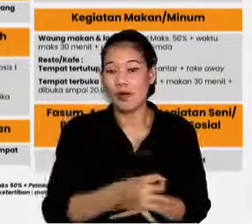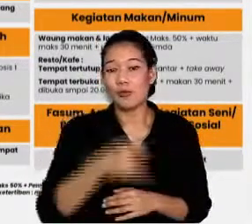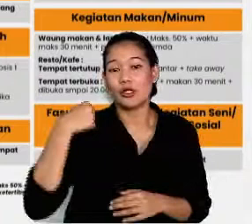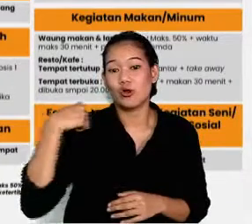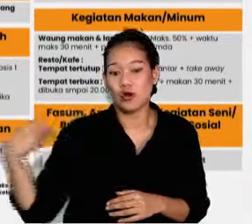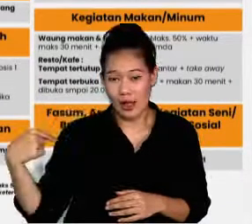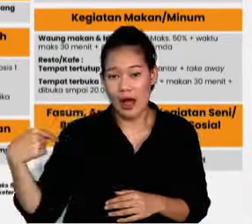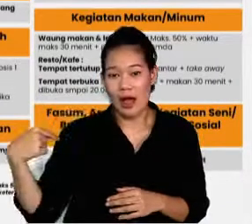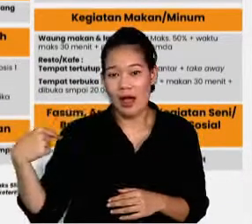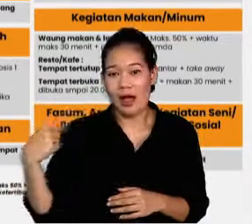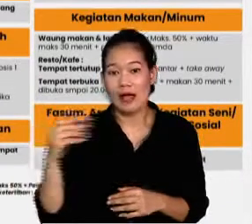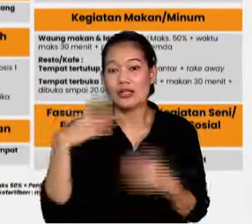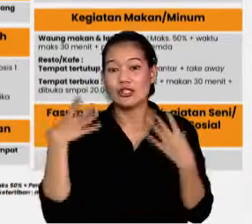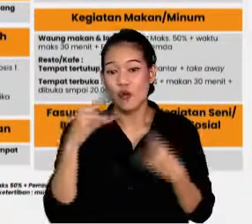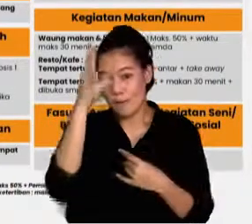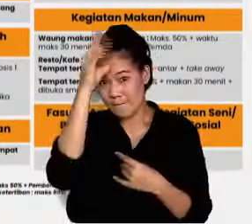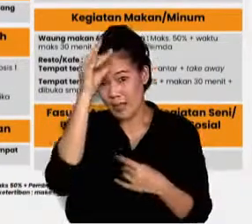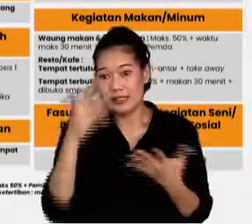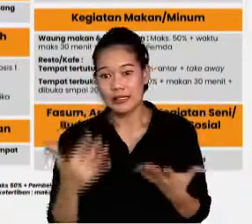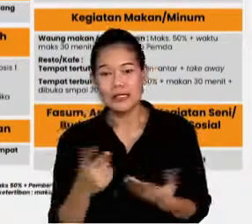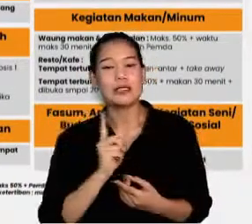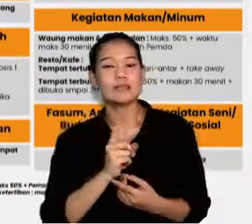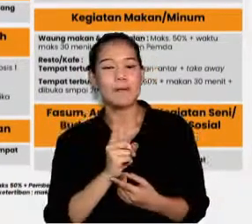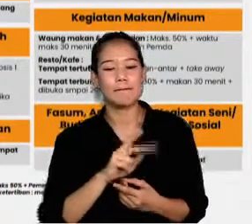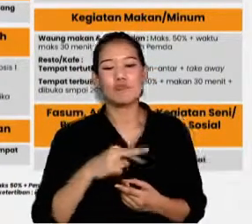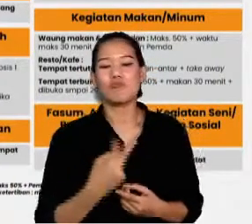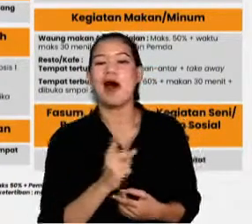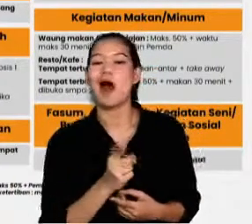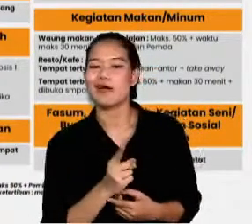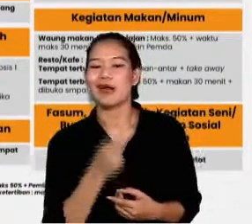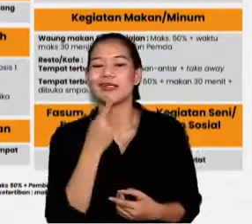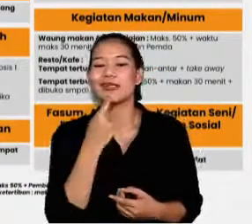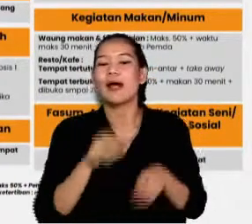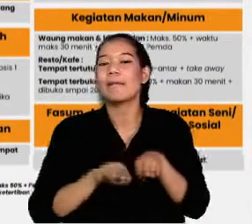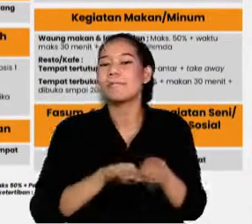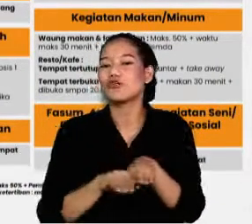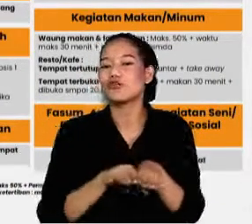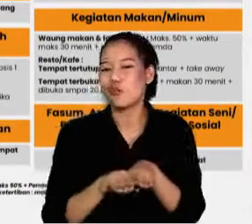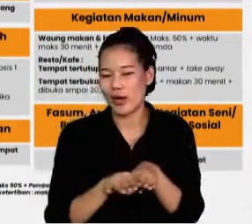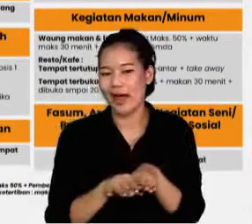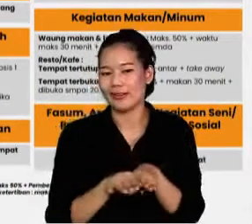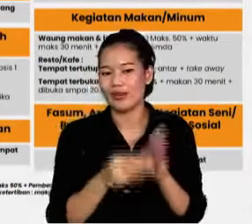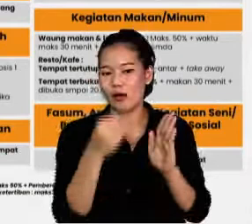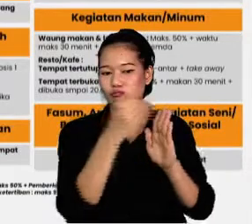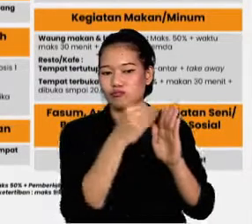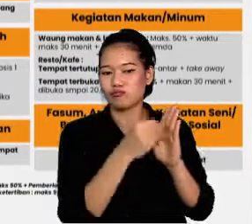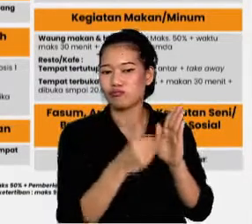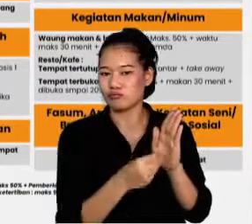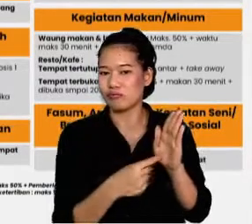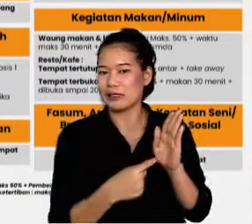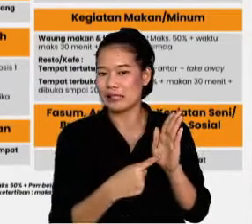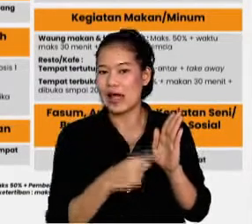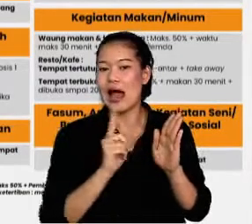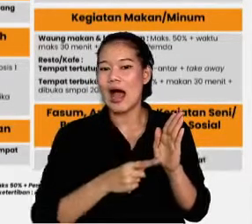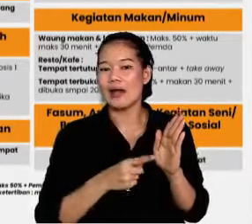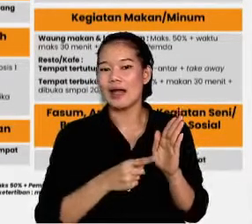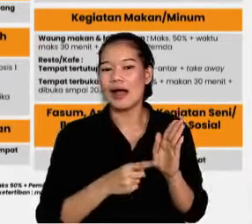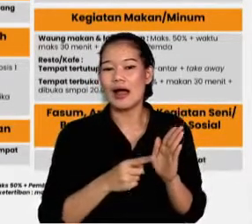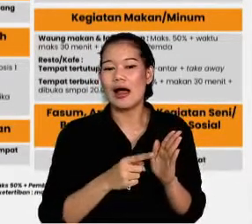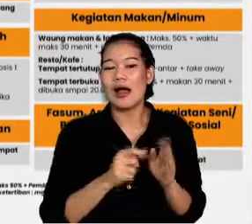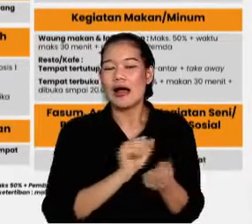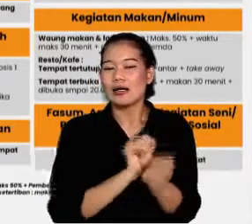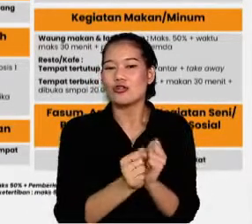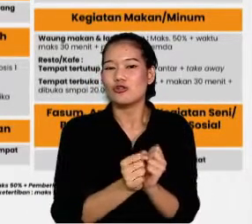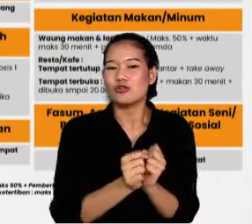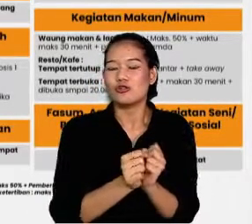di wilayah pulau Jawa Bali salah satunya disebabkan oleh penyesuaian indikator leveling dengan menghapuskan perhitungan